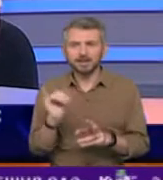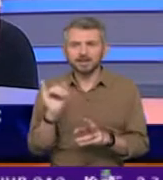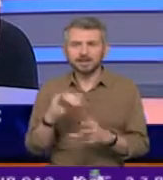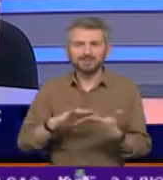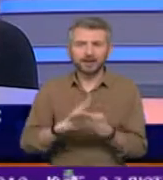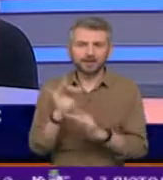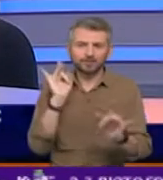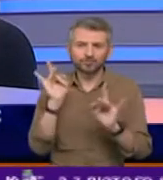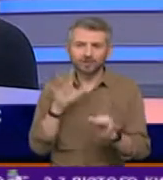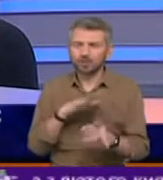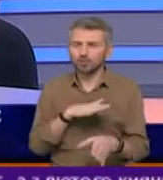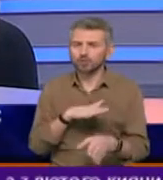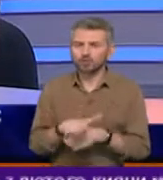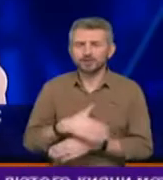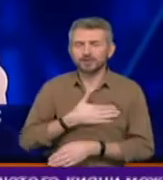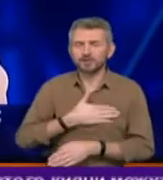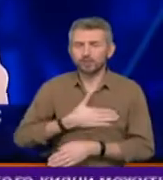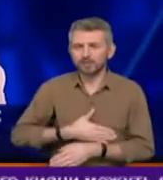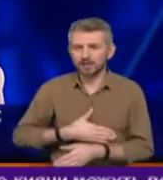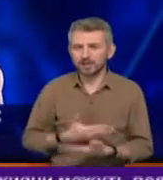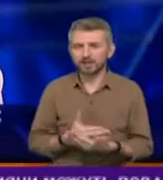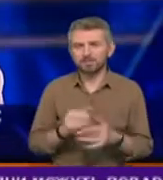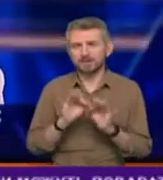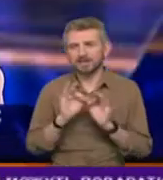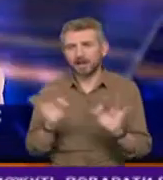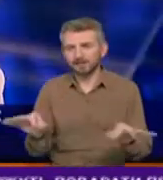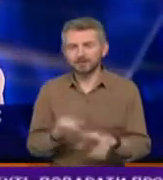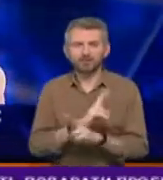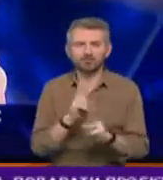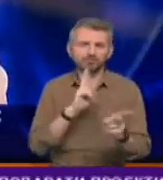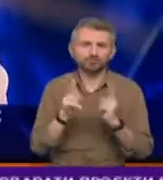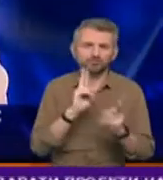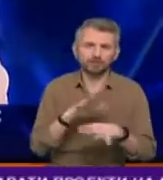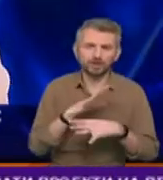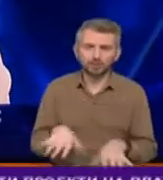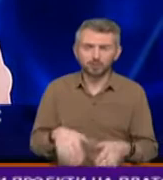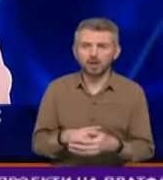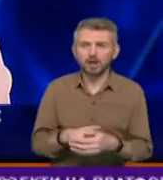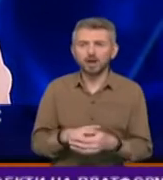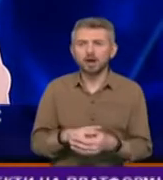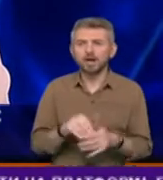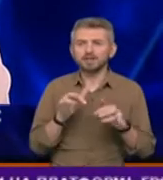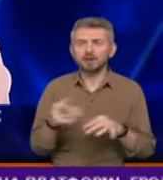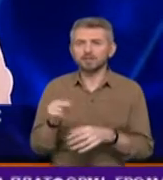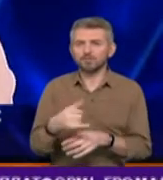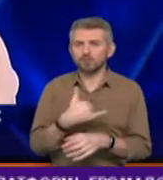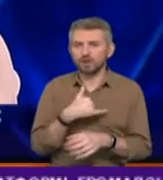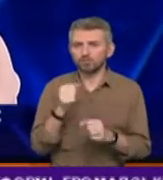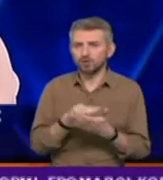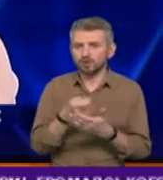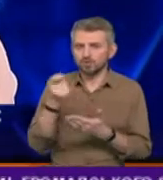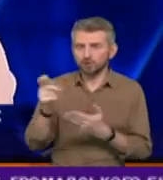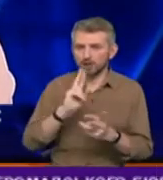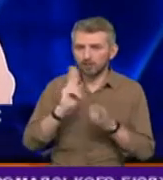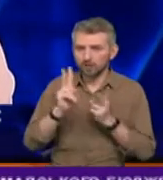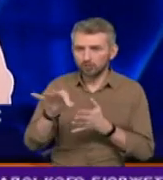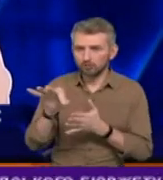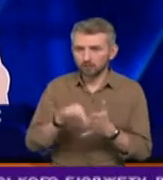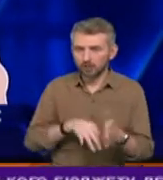триватиме? До 25 березня. Однак, як ви правильно зазначили в сюжеті, випускники закладів загальної середньої освіти, а